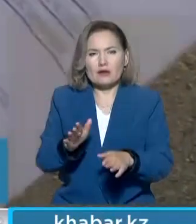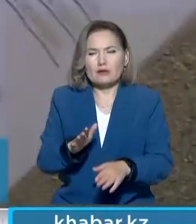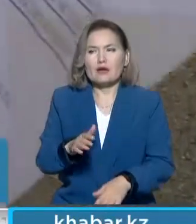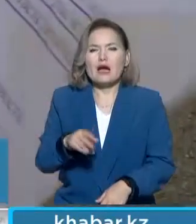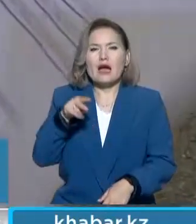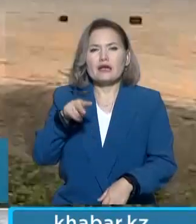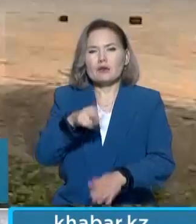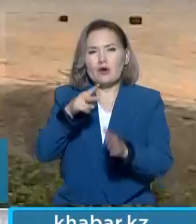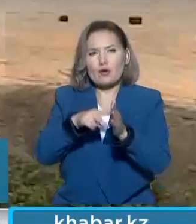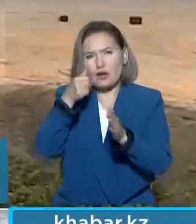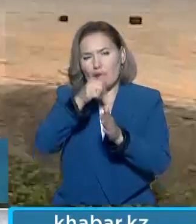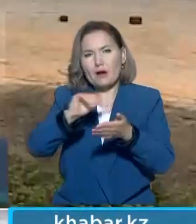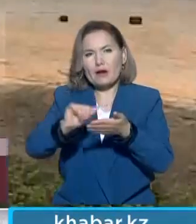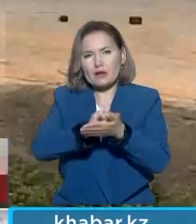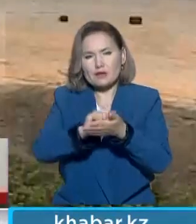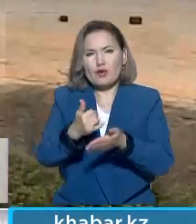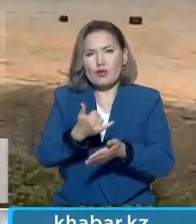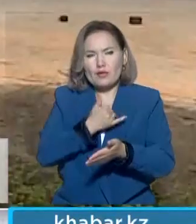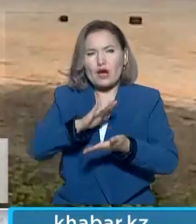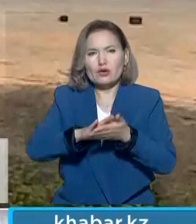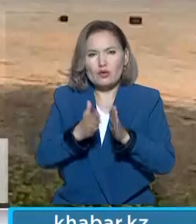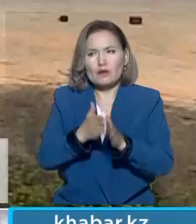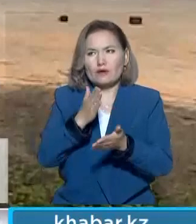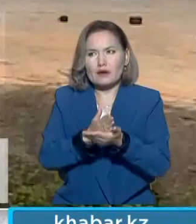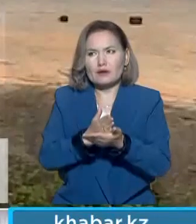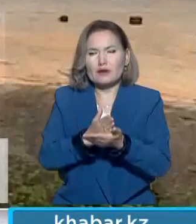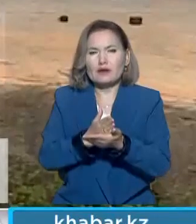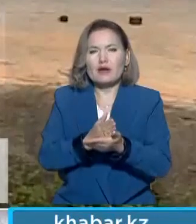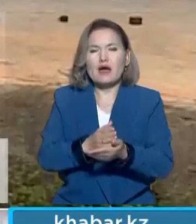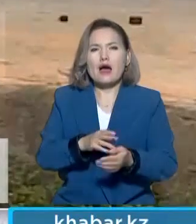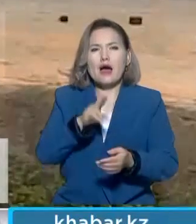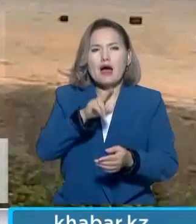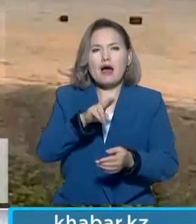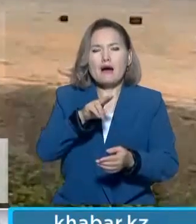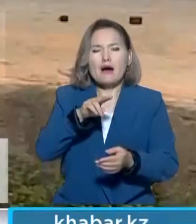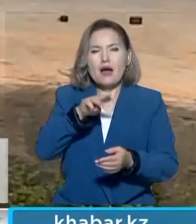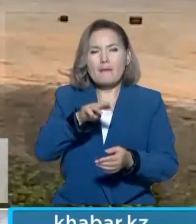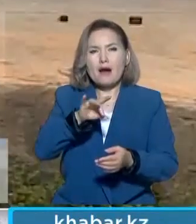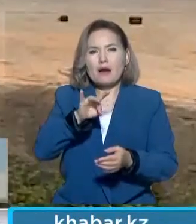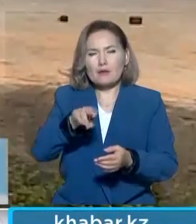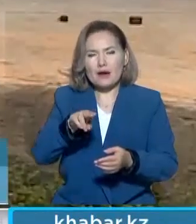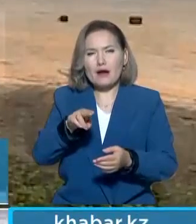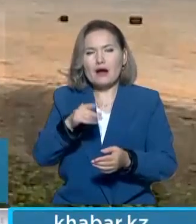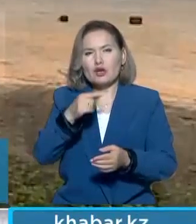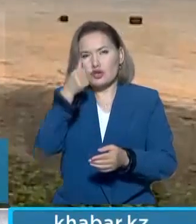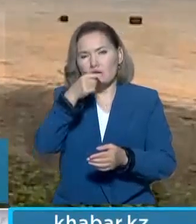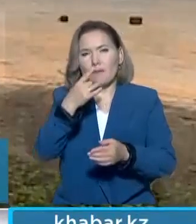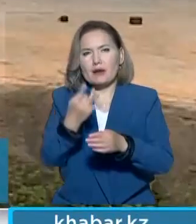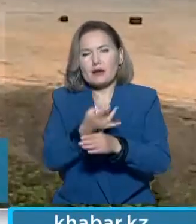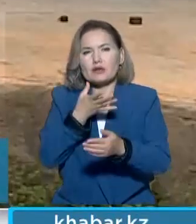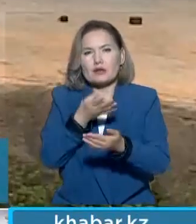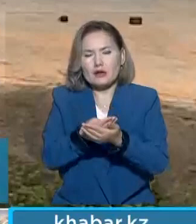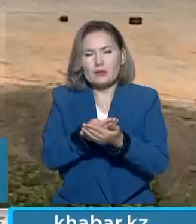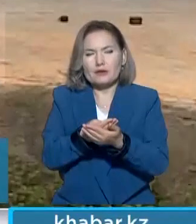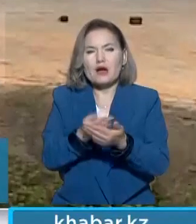2017 жылы жасалған келісім шарт бар. Бұл жерде МРП жылына бірақ рет төленсін, бір МРП